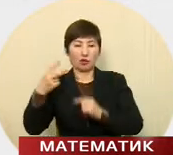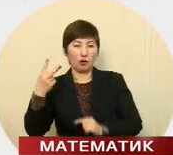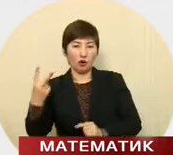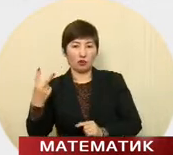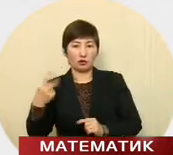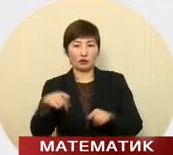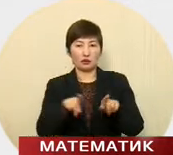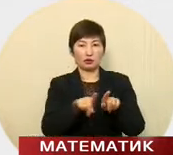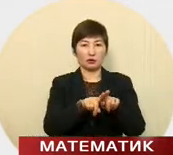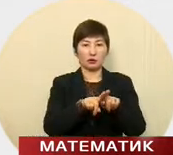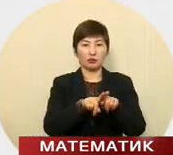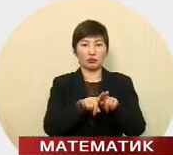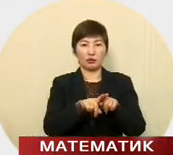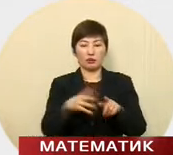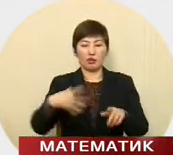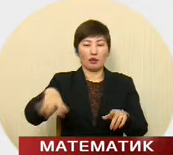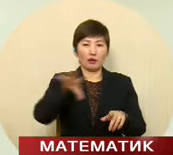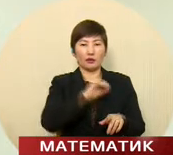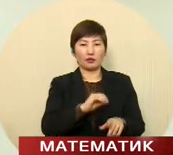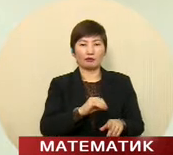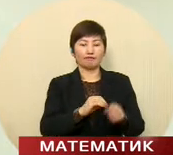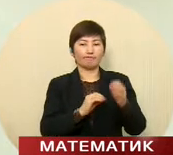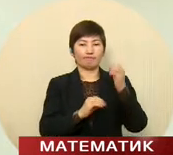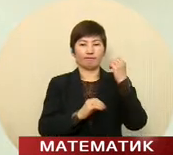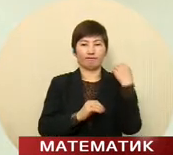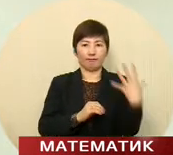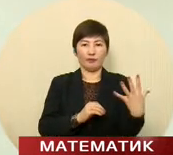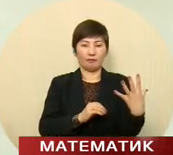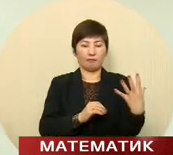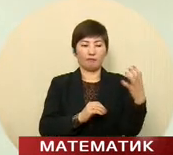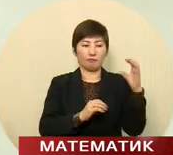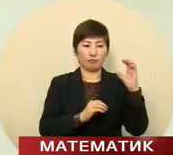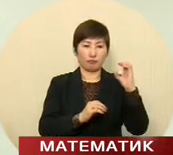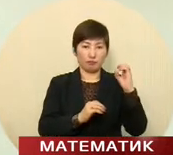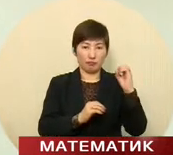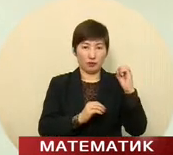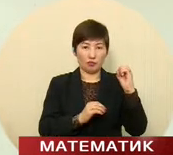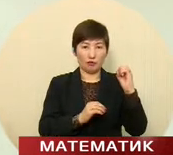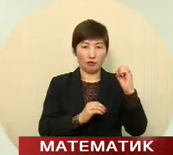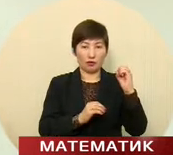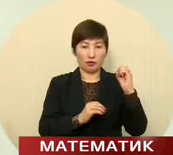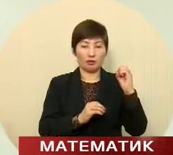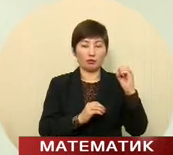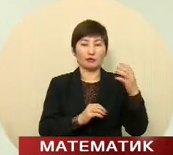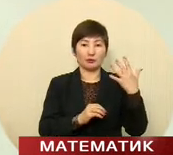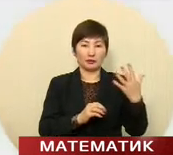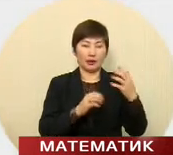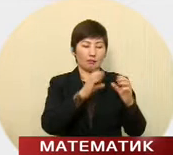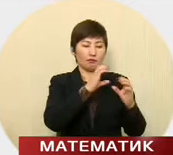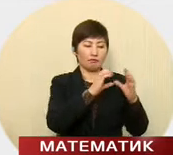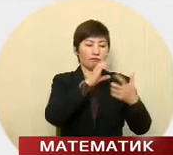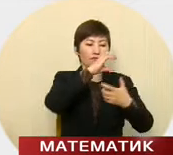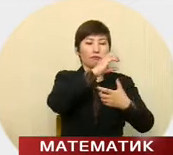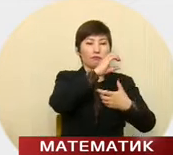учраас за нийтдээ 5 бүтэн бөмбөг нэг тал бөмбөгний зурагтай тэнцэж байна